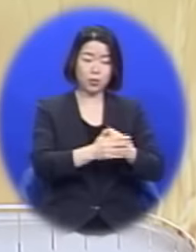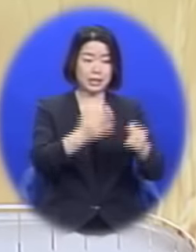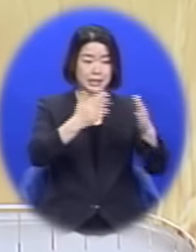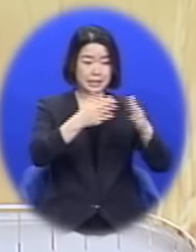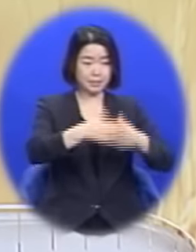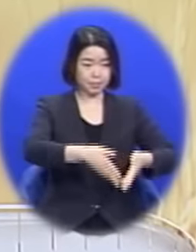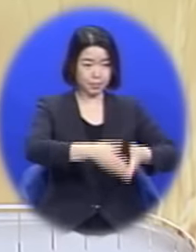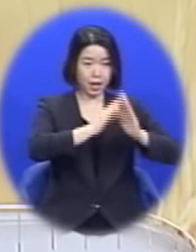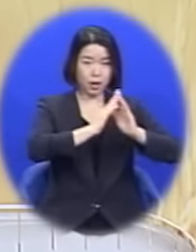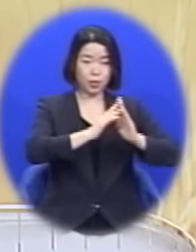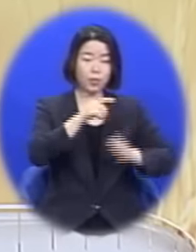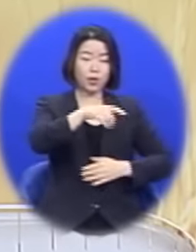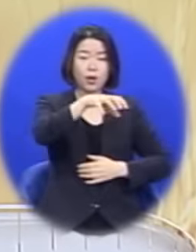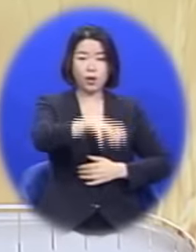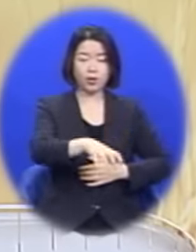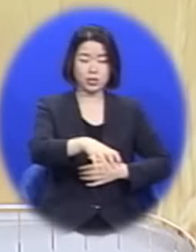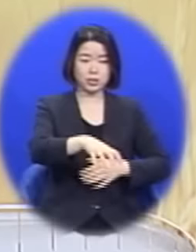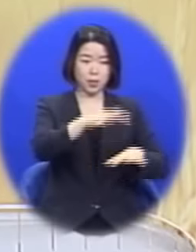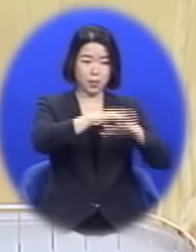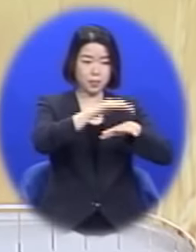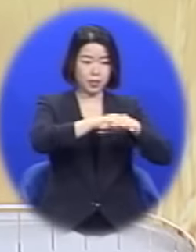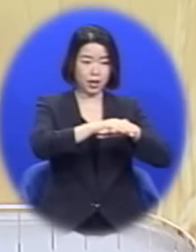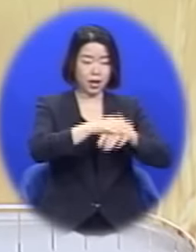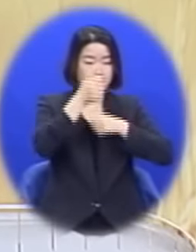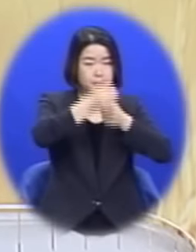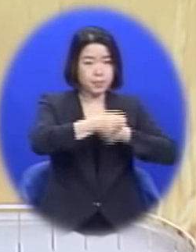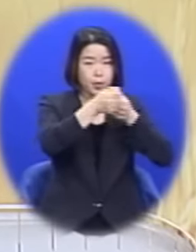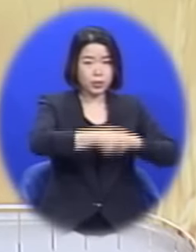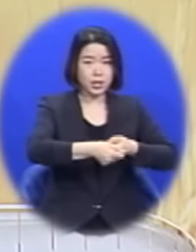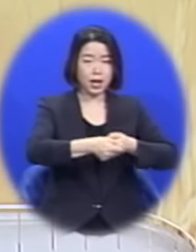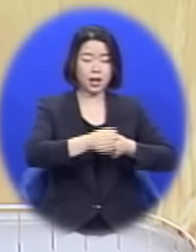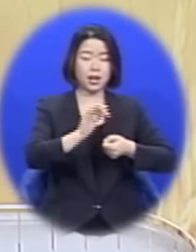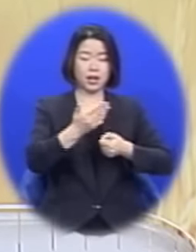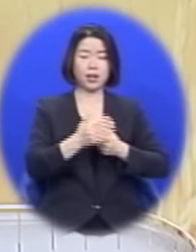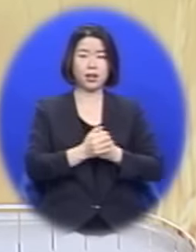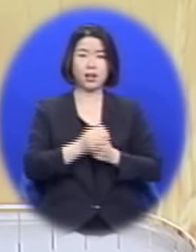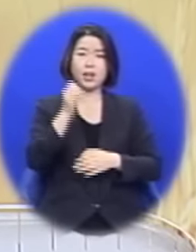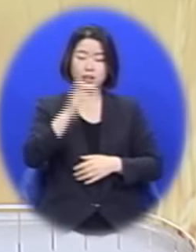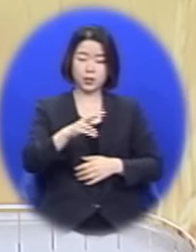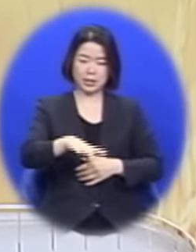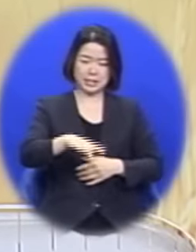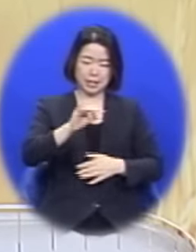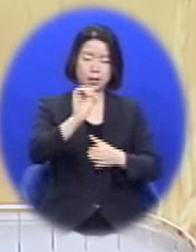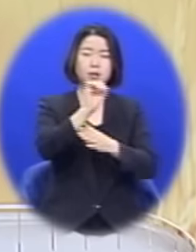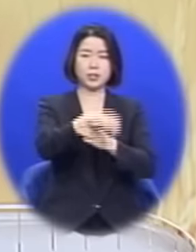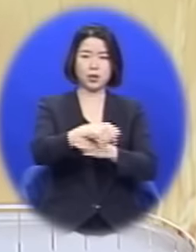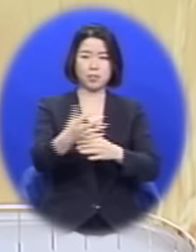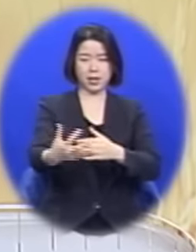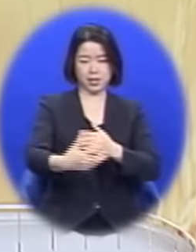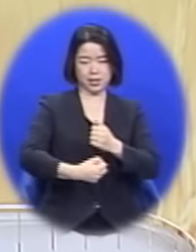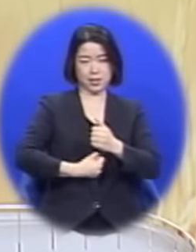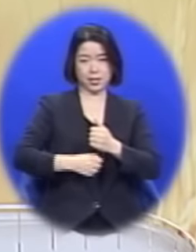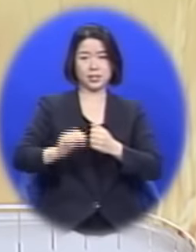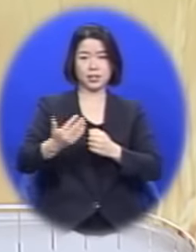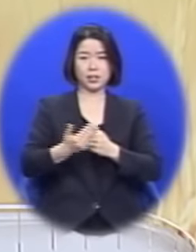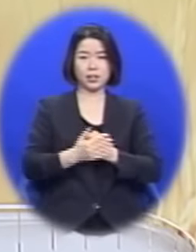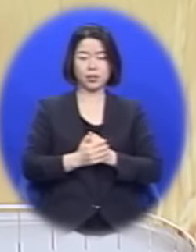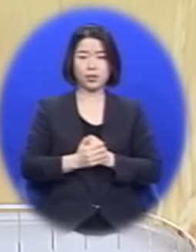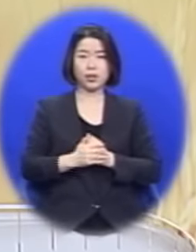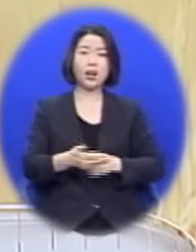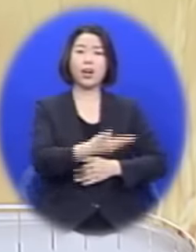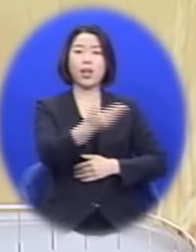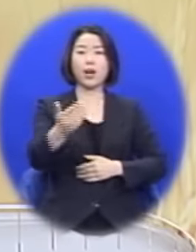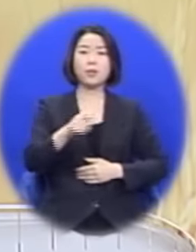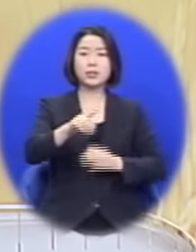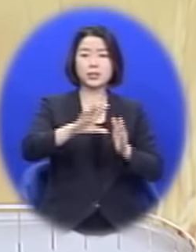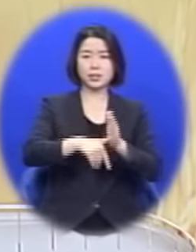짓고 그리고 거기서 곡식을 농사를 하고 그리고 이제 첫 열매를 거두게 됩니다. 여러분 그때